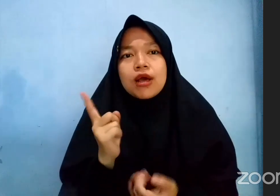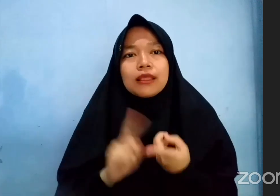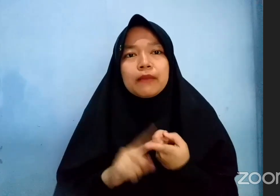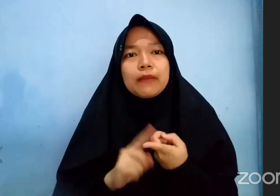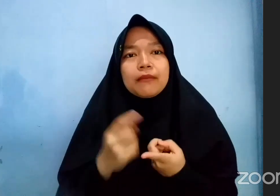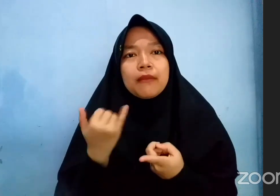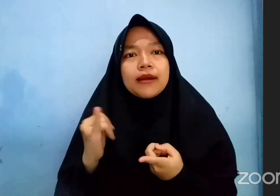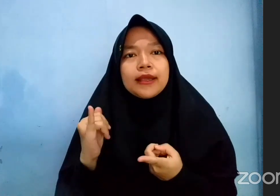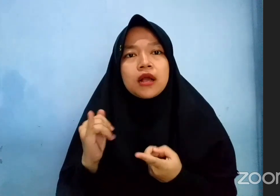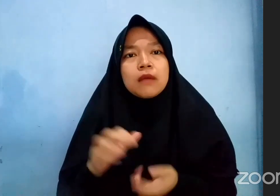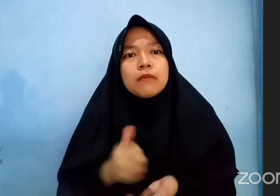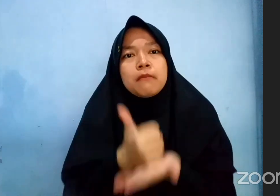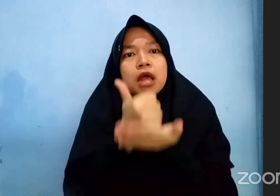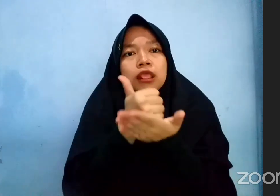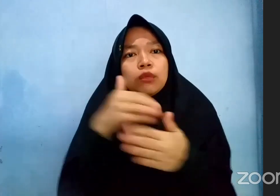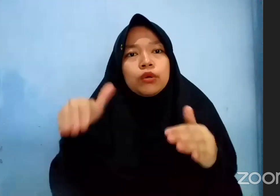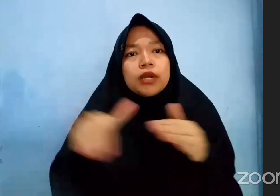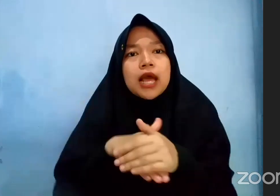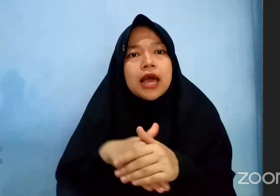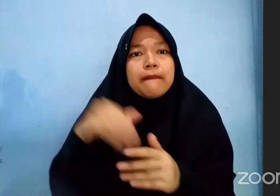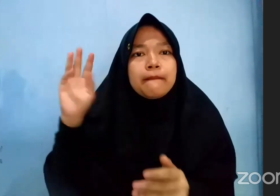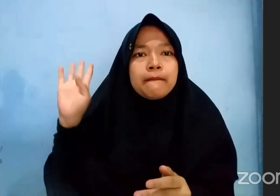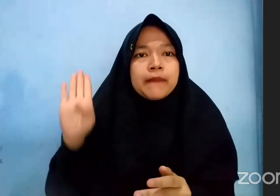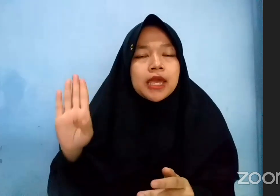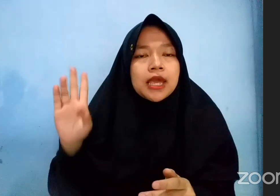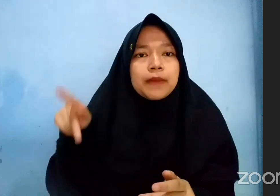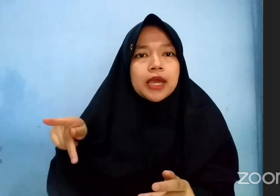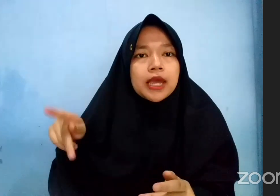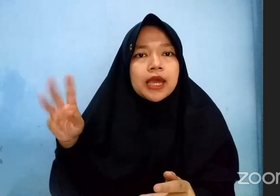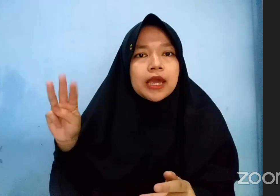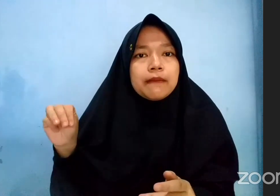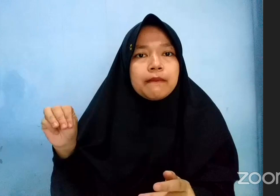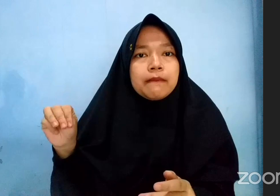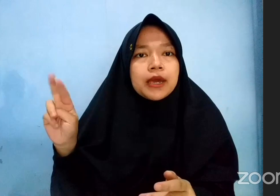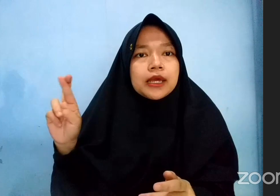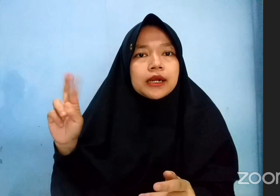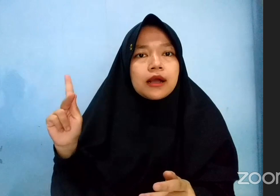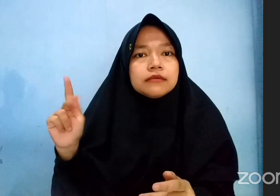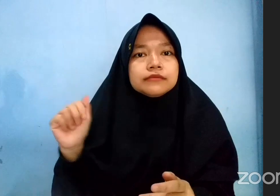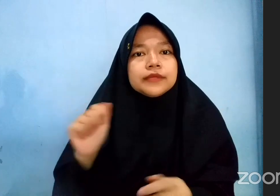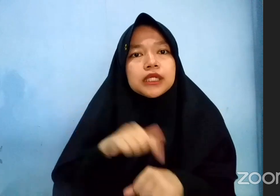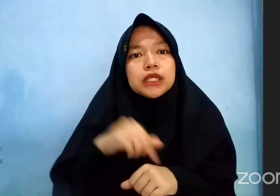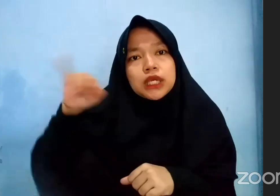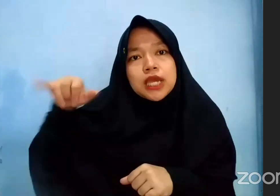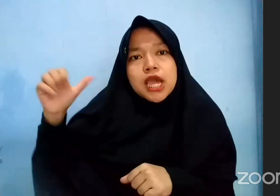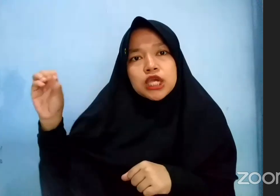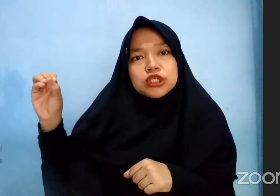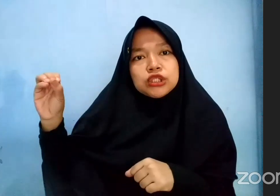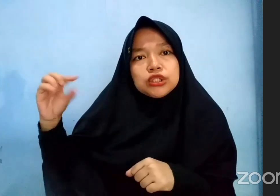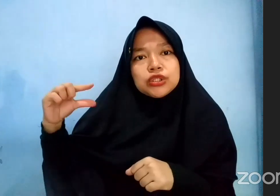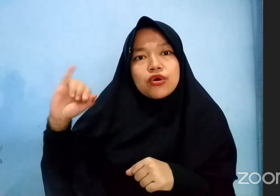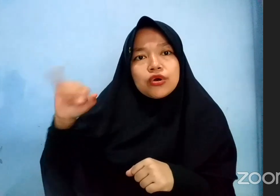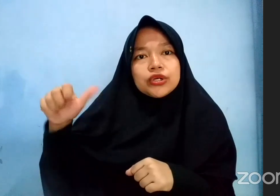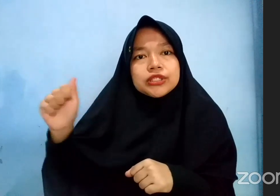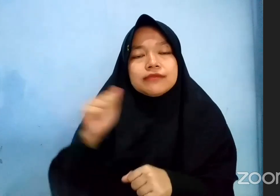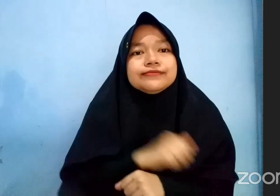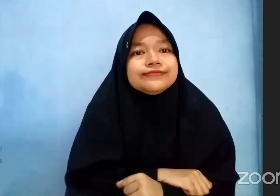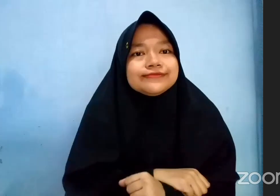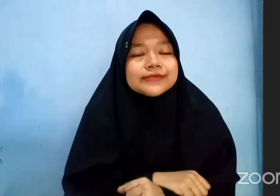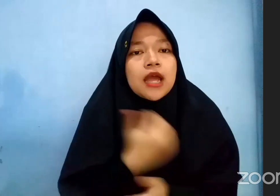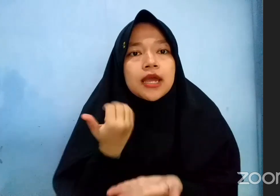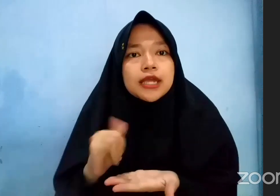BBM prk panjang-panjang paling dulu bu teman-teman guru